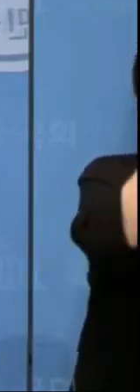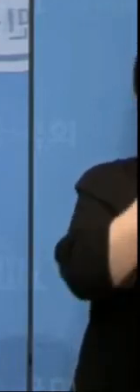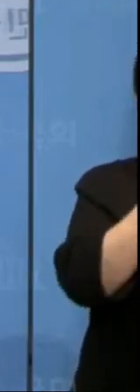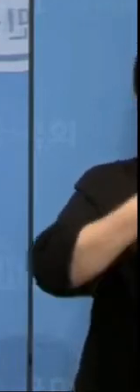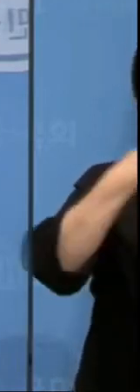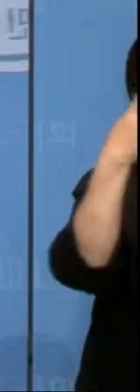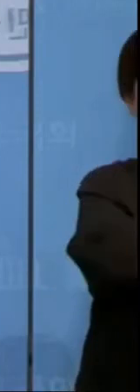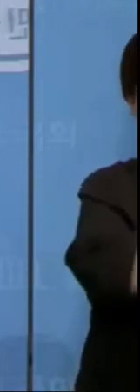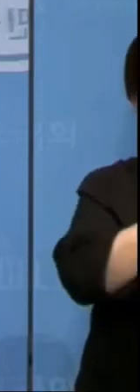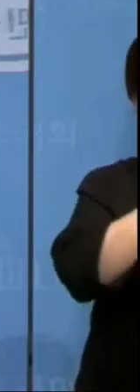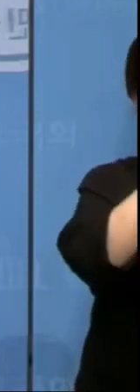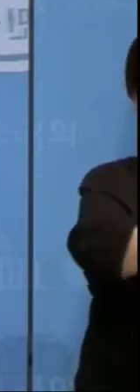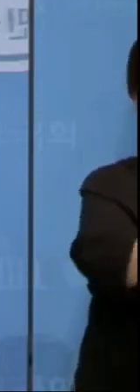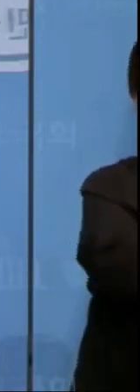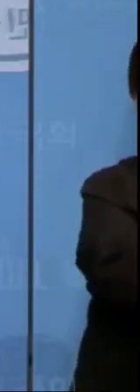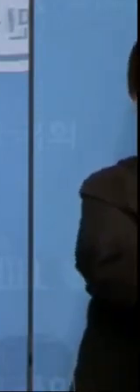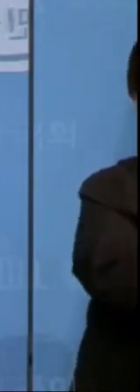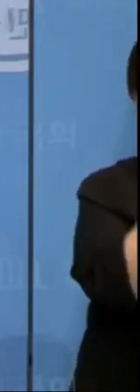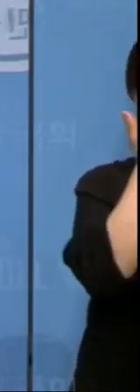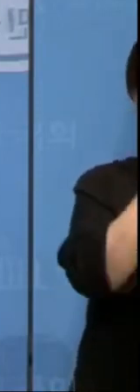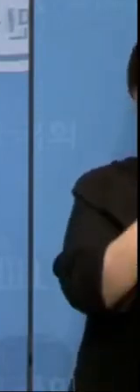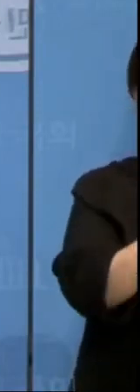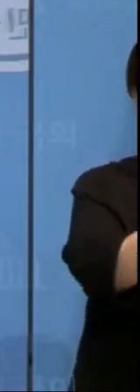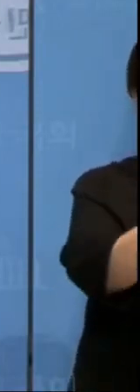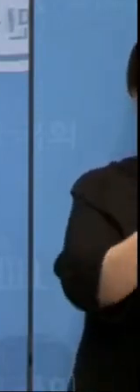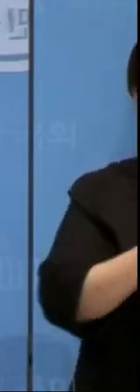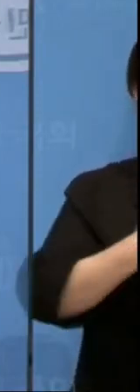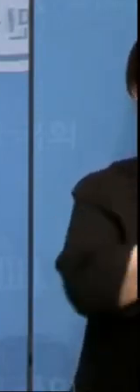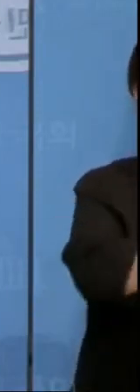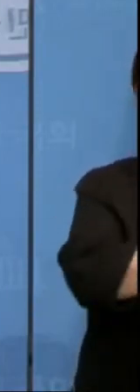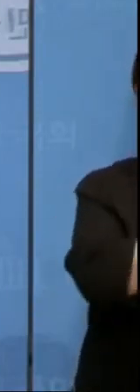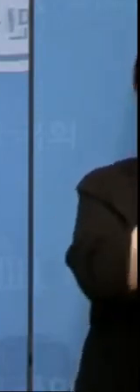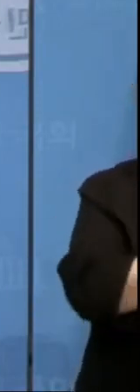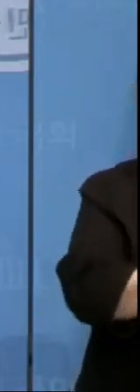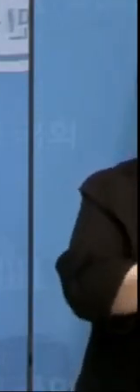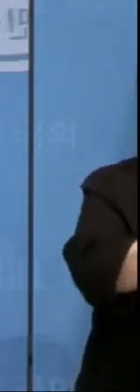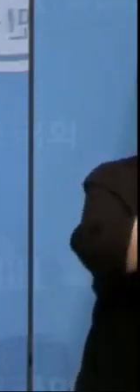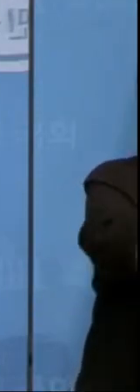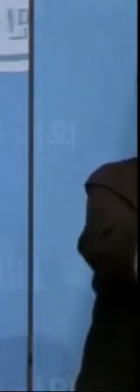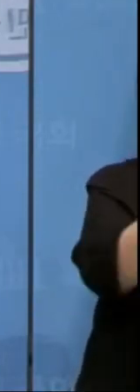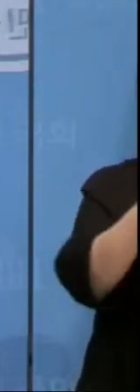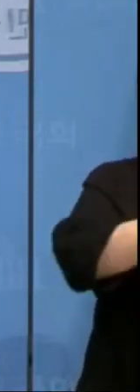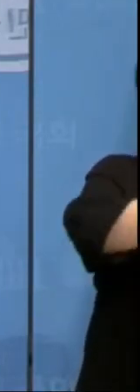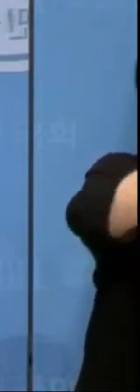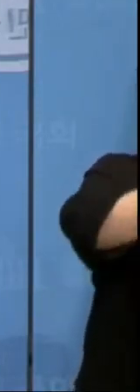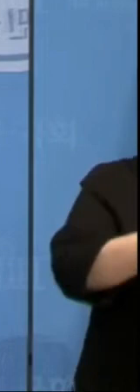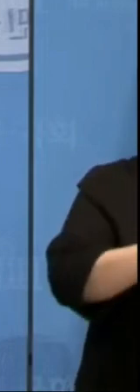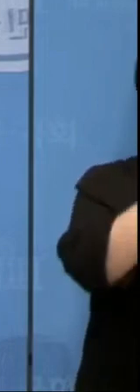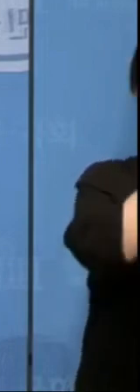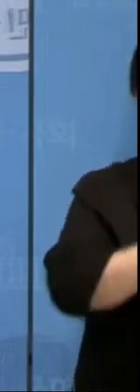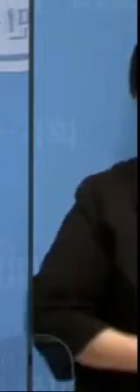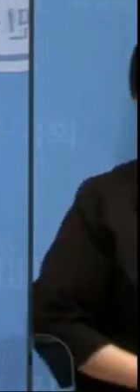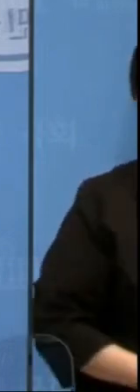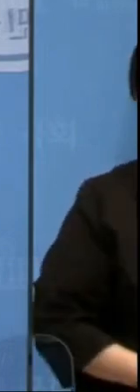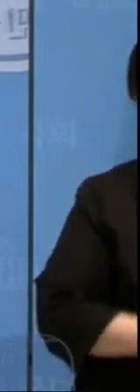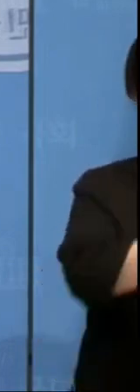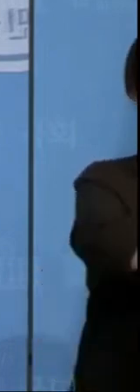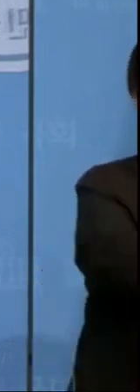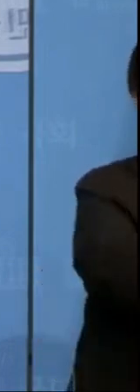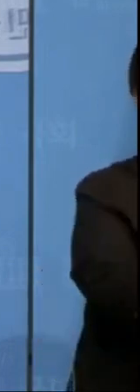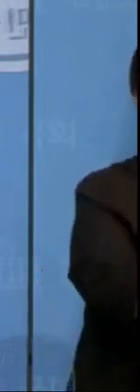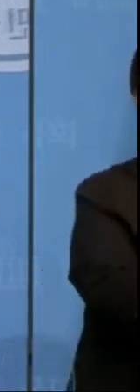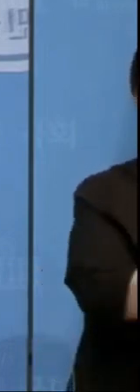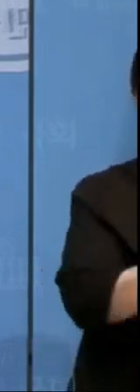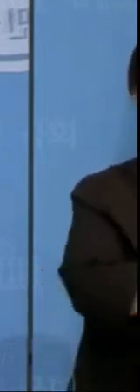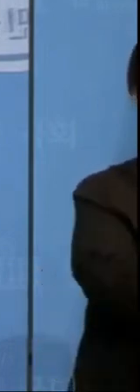최소 8일이 지나야 샤워가 가능합니다. 화장실 또한 시간을 제한하고 있습니다. 이 정도면 코로나